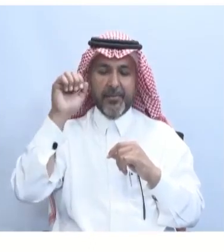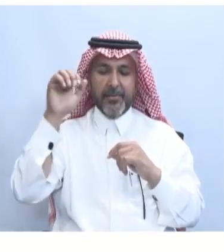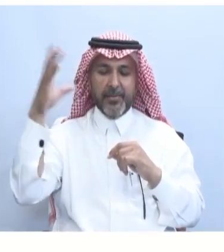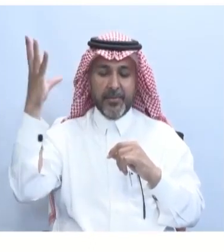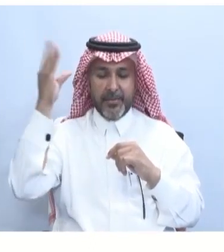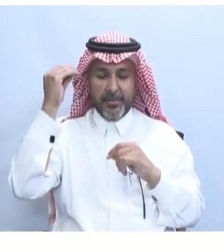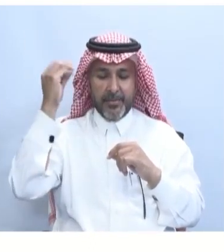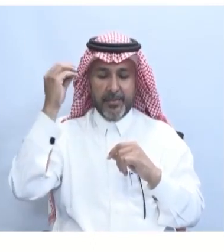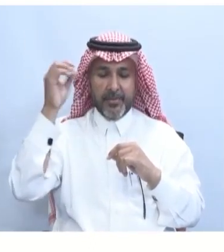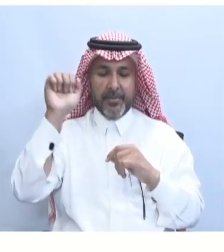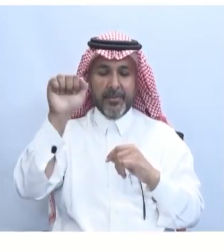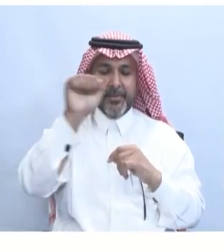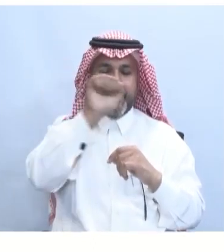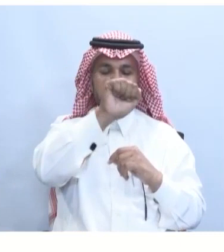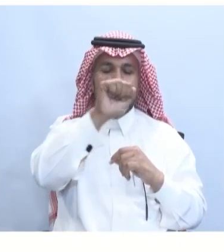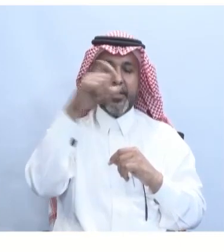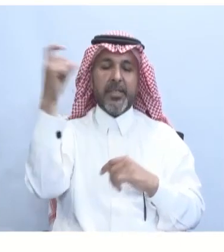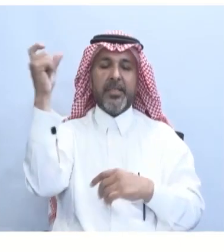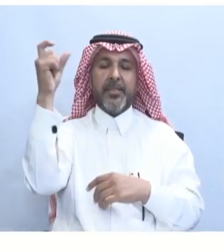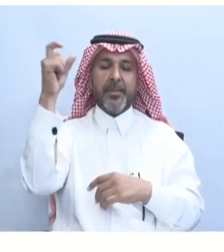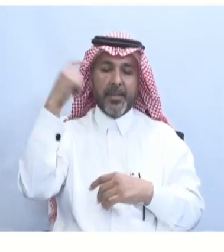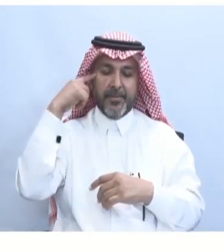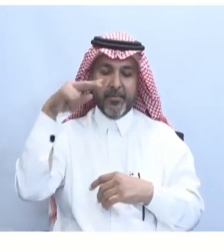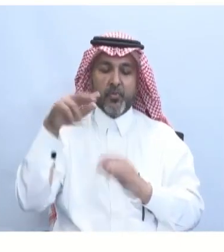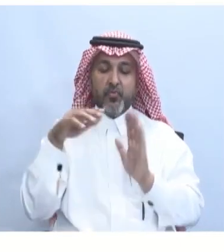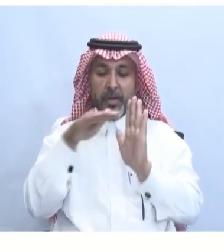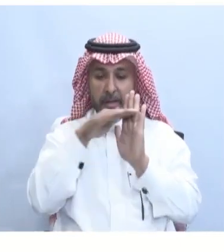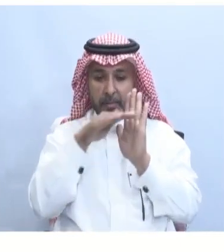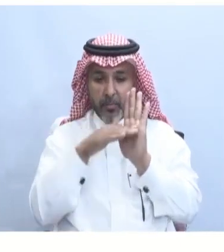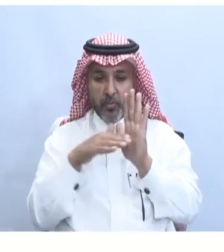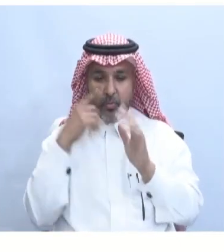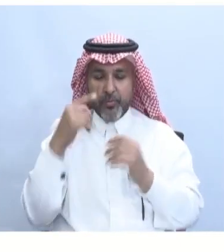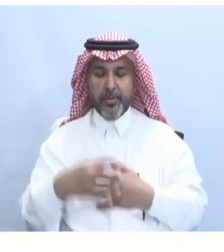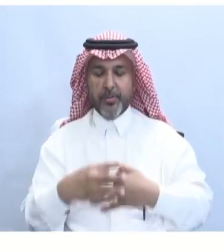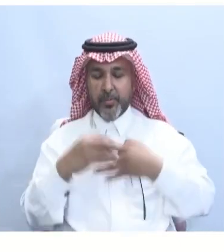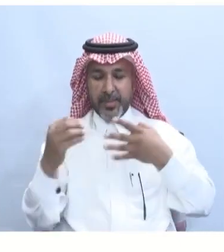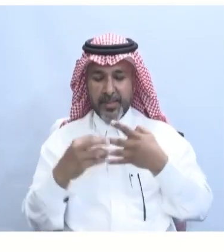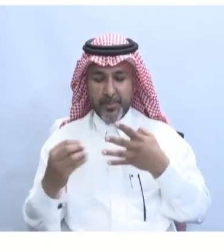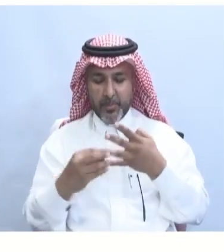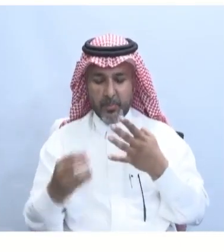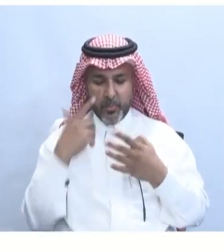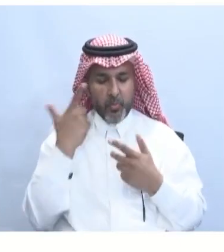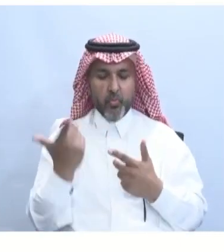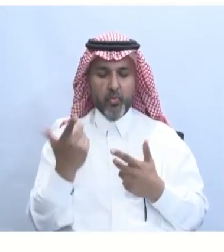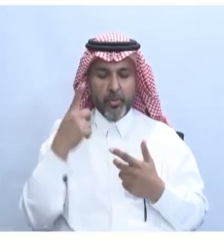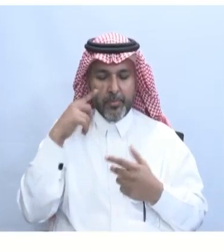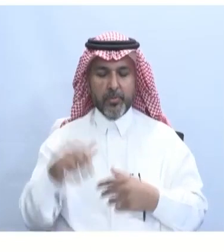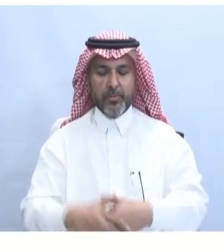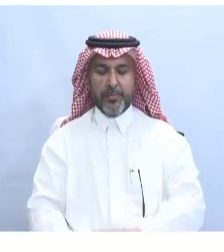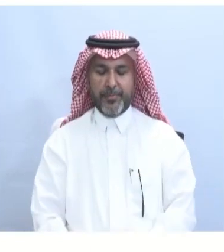اذا من خصائص هذه الحضاره بعد ان عرفنا انها انطلقت من المدينه